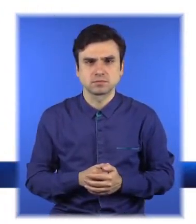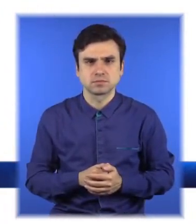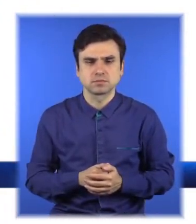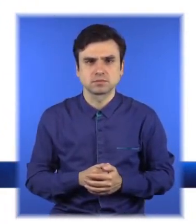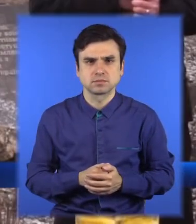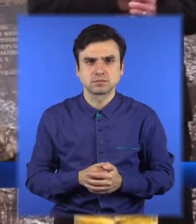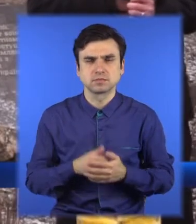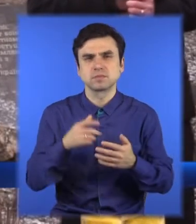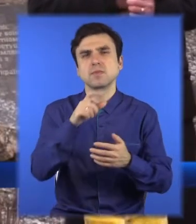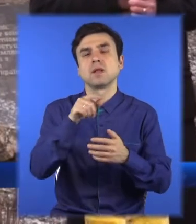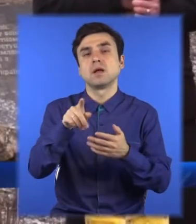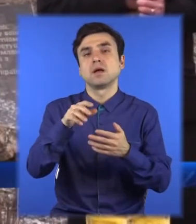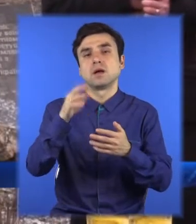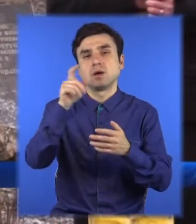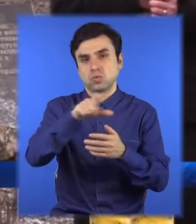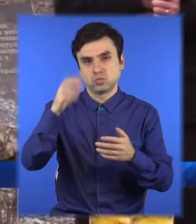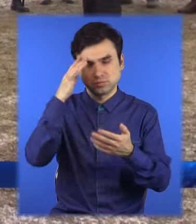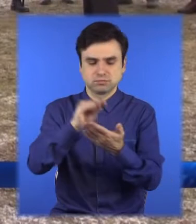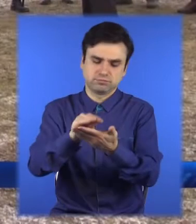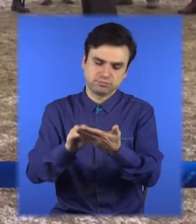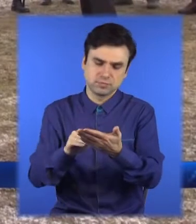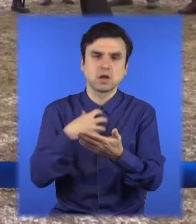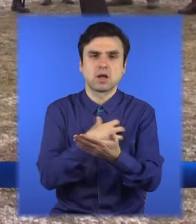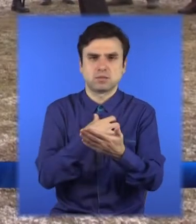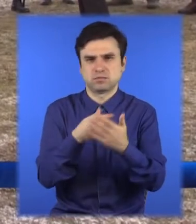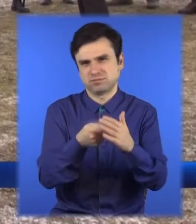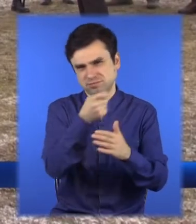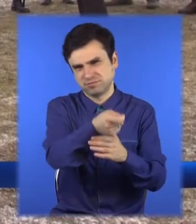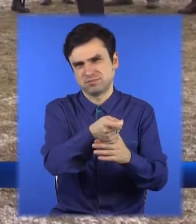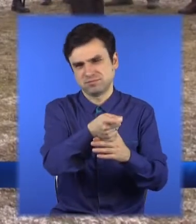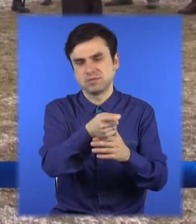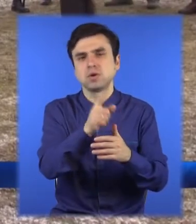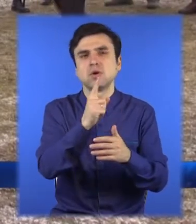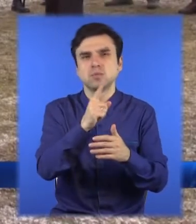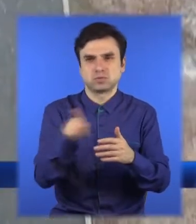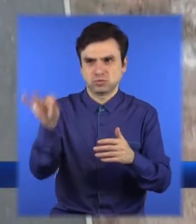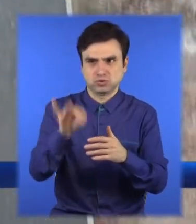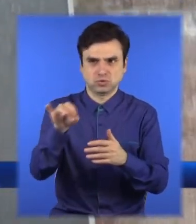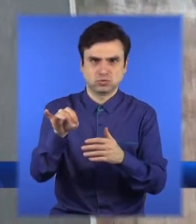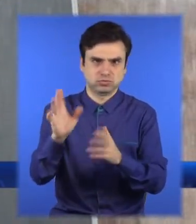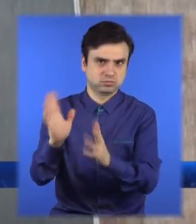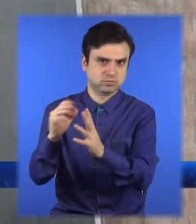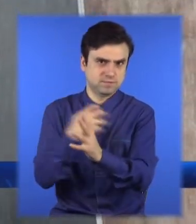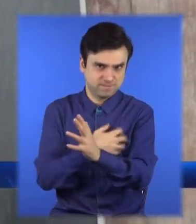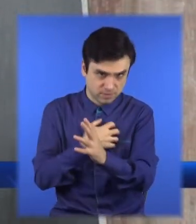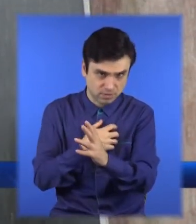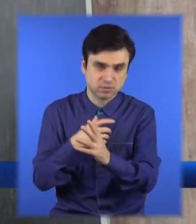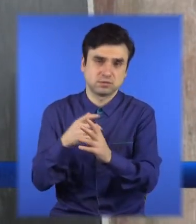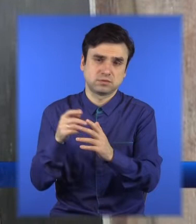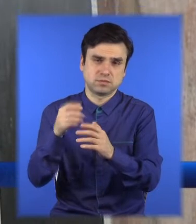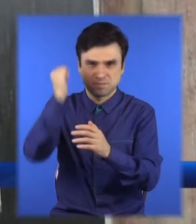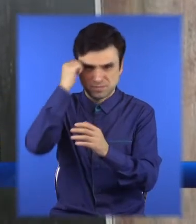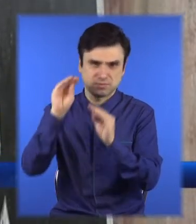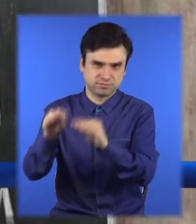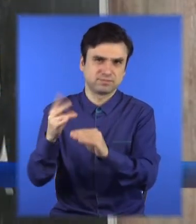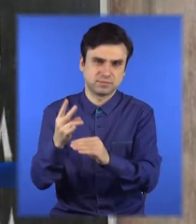їх до міськвиконкому. Впевнені, що таким чином історична справедливість нарешті візьме гору в нашому місті. Олександр Фефілатів, Микита